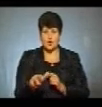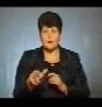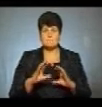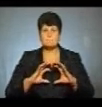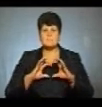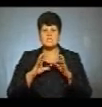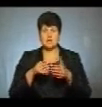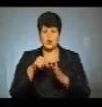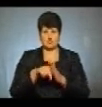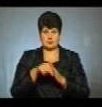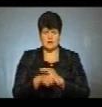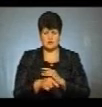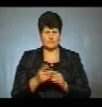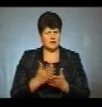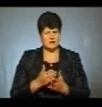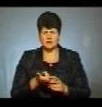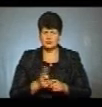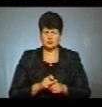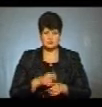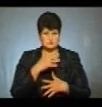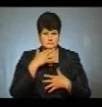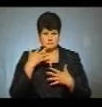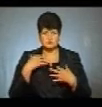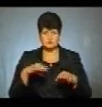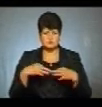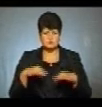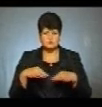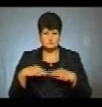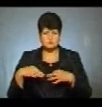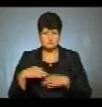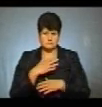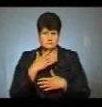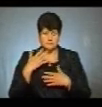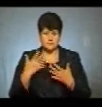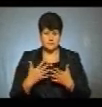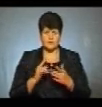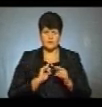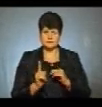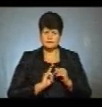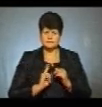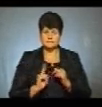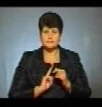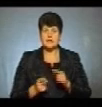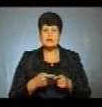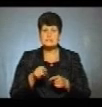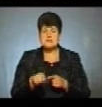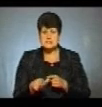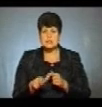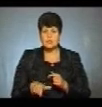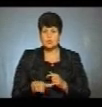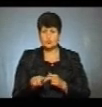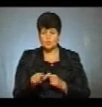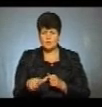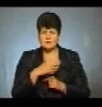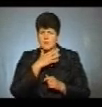Траса М-19 є доволі насиченою по кількості транспортних засобів, які нею рухаються. На даній ділянці дороги